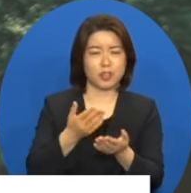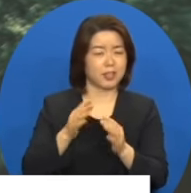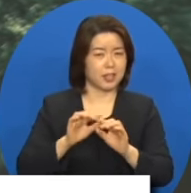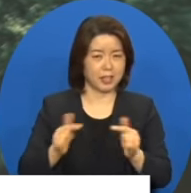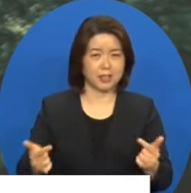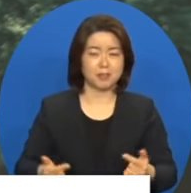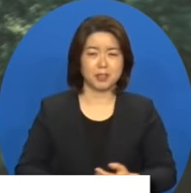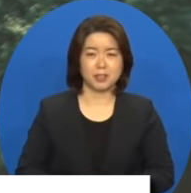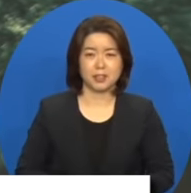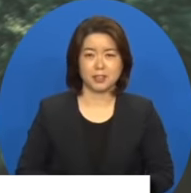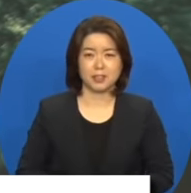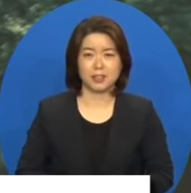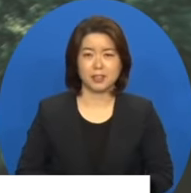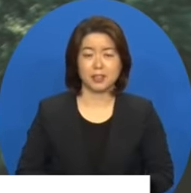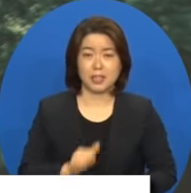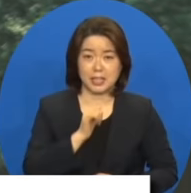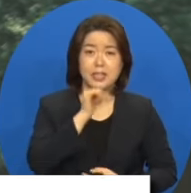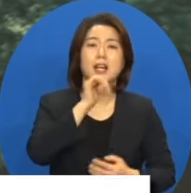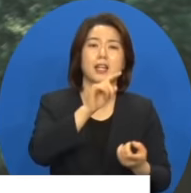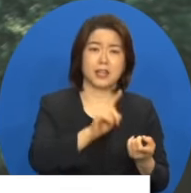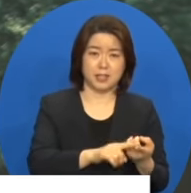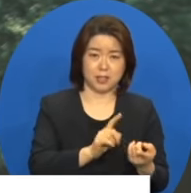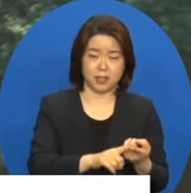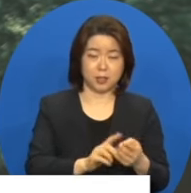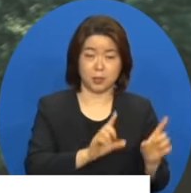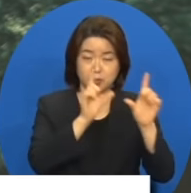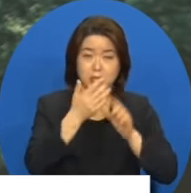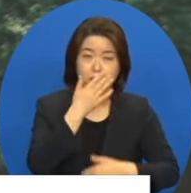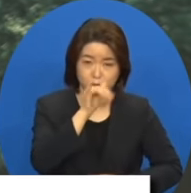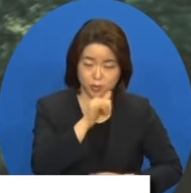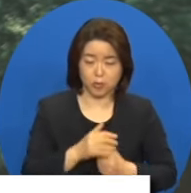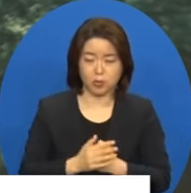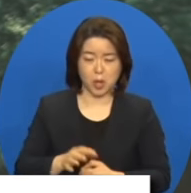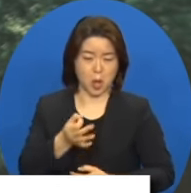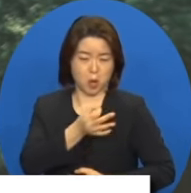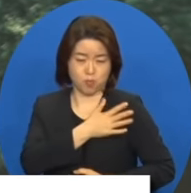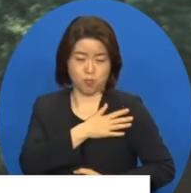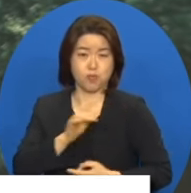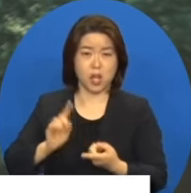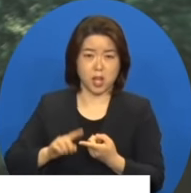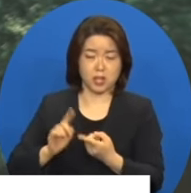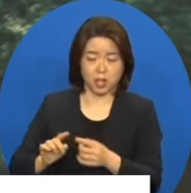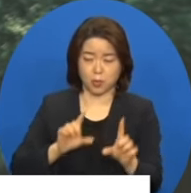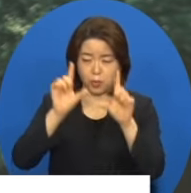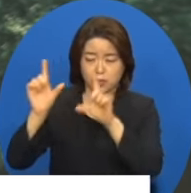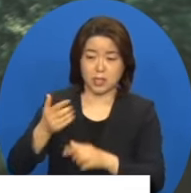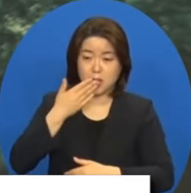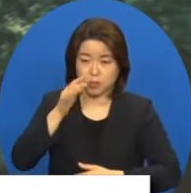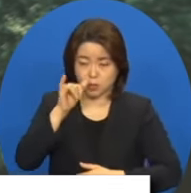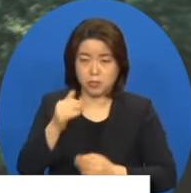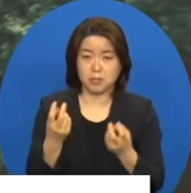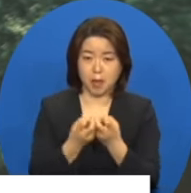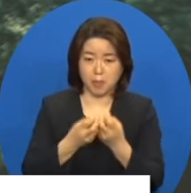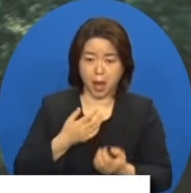아닙니다. 가난하면 가난한 대로 살 줄도 알고 부유하면 부유한 대로 살 줄 아면 끝인